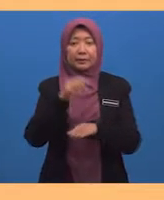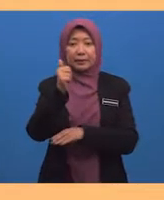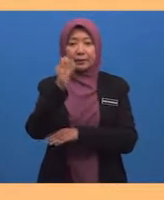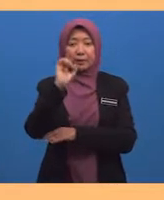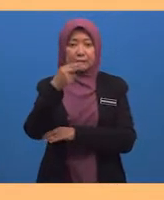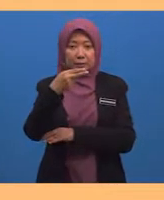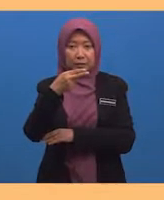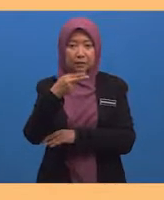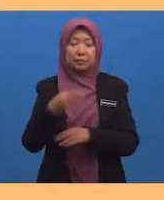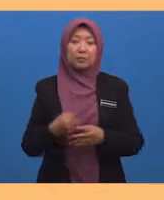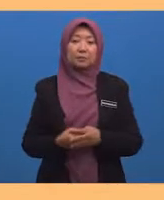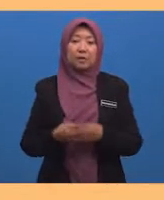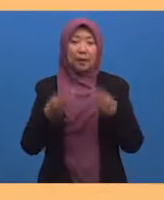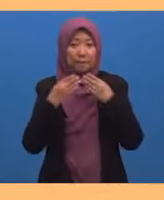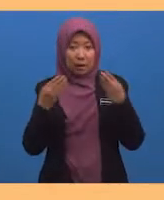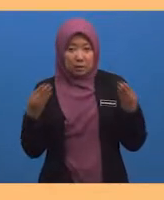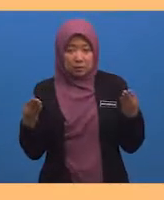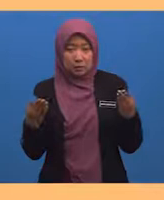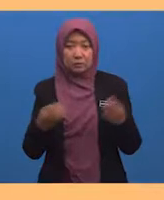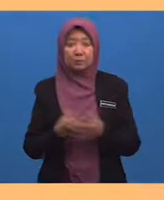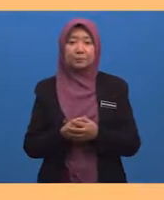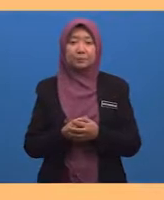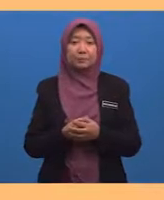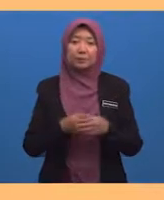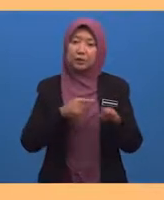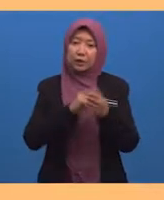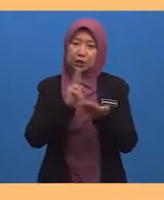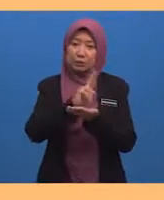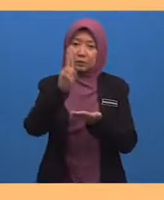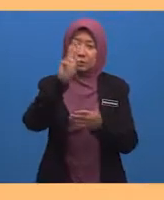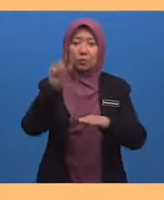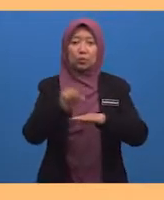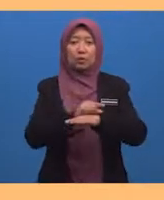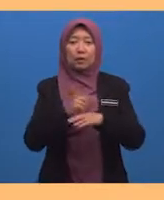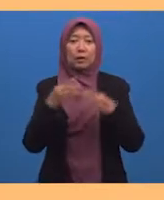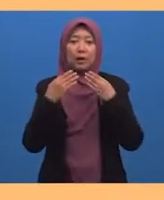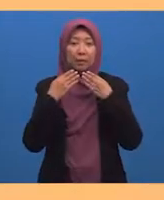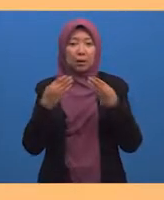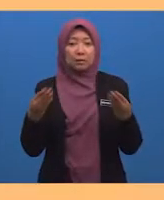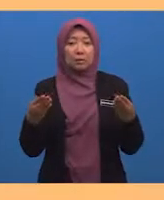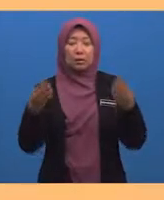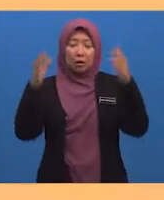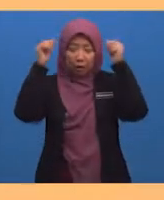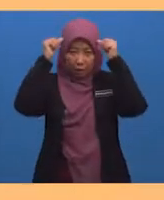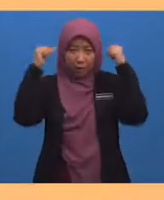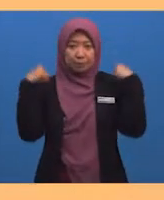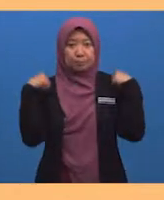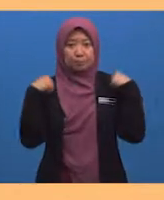Bahasa pengantar dan kitab yang digunakan di universiti ini menggunakan bahasa Arab.